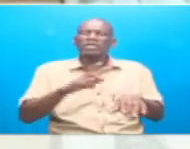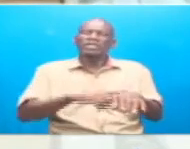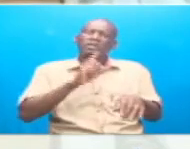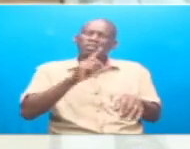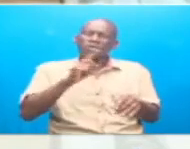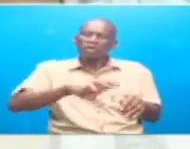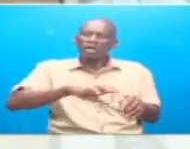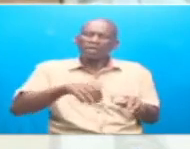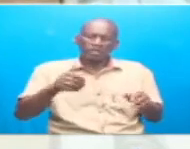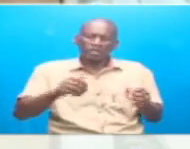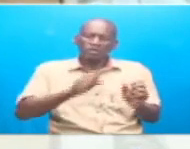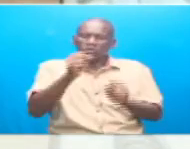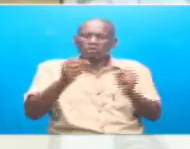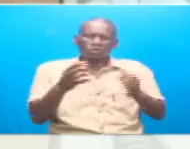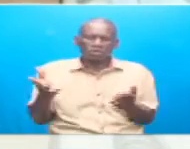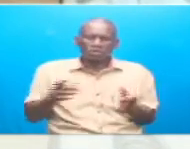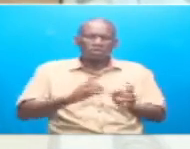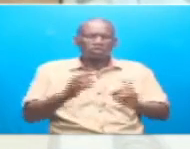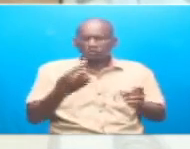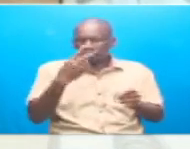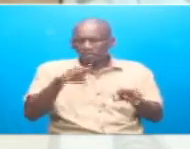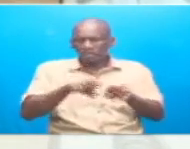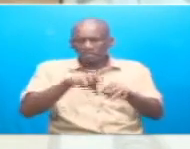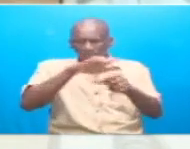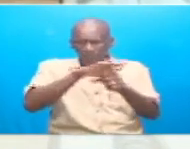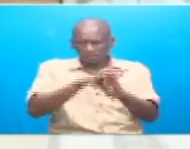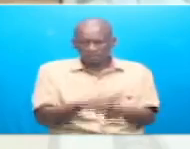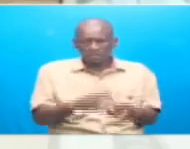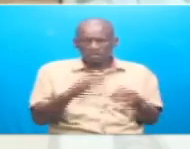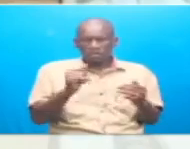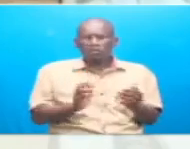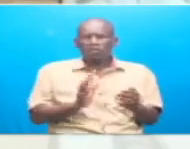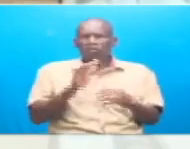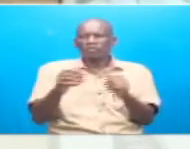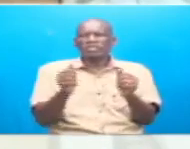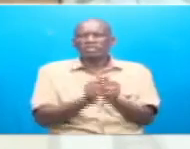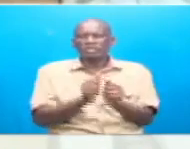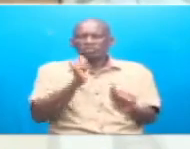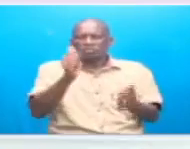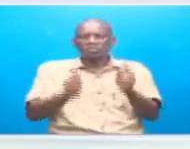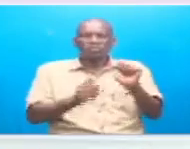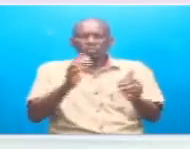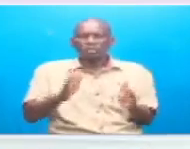pale wasione kama ni kumpakua. So zaidi ya wakimbiaji 10 wamelalamika.